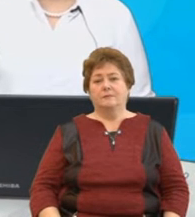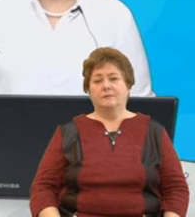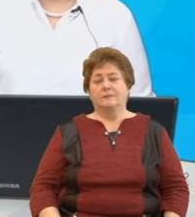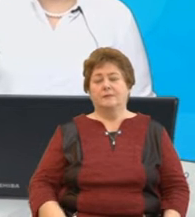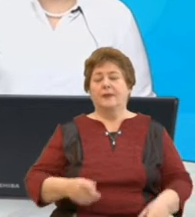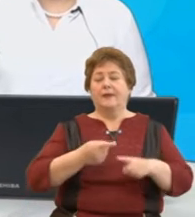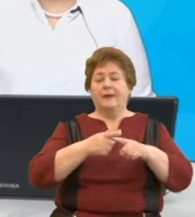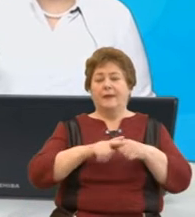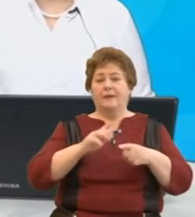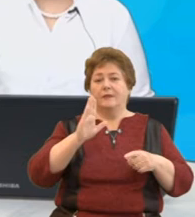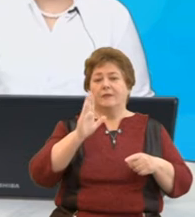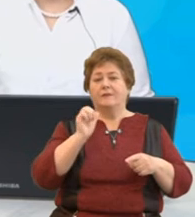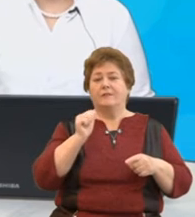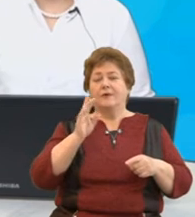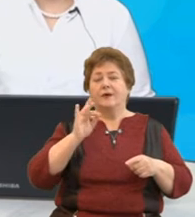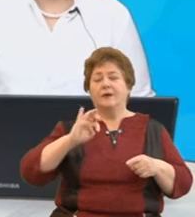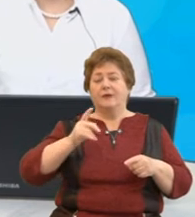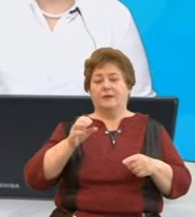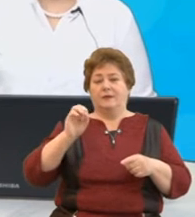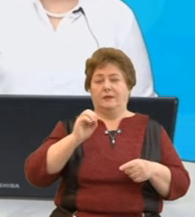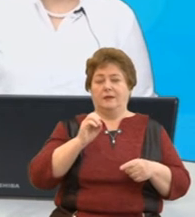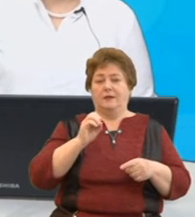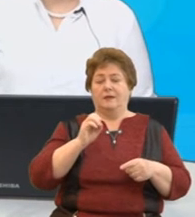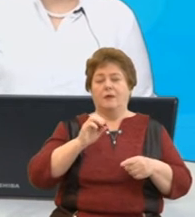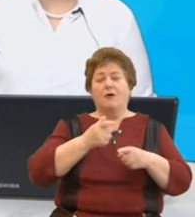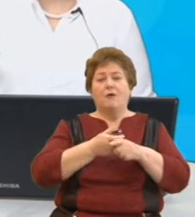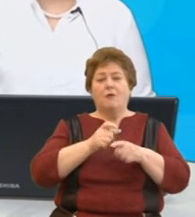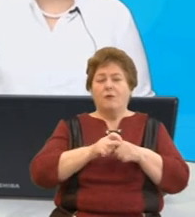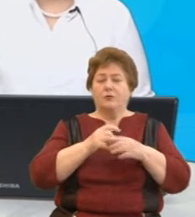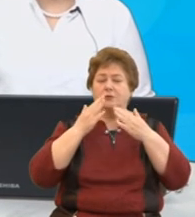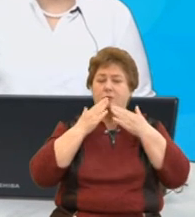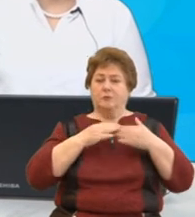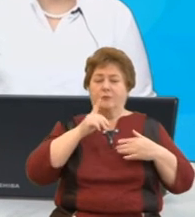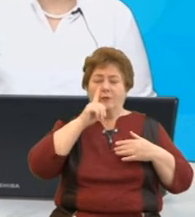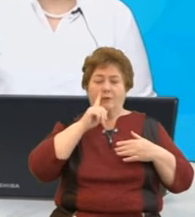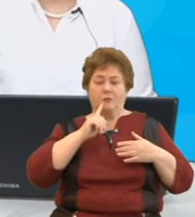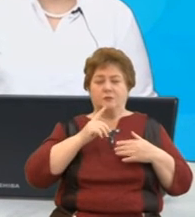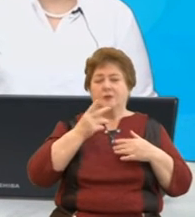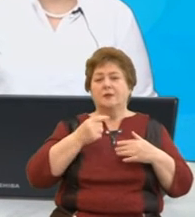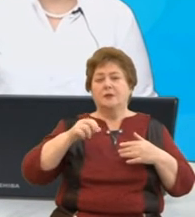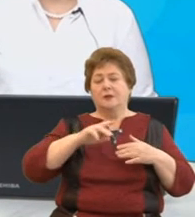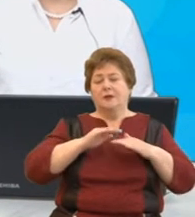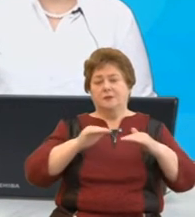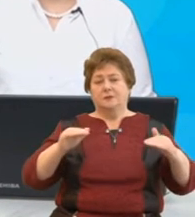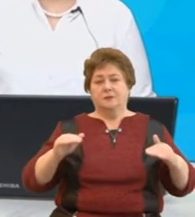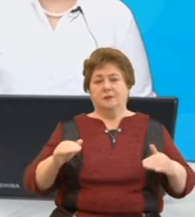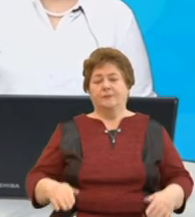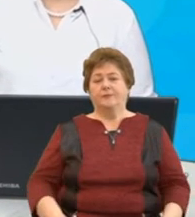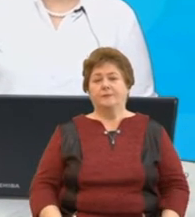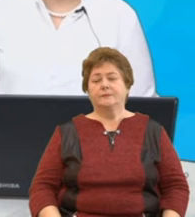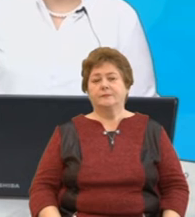это варенье очень любимое лакомство для детей и